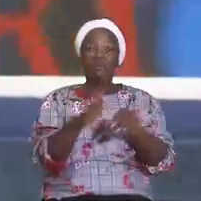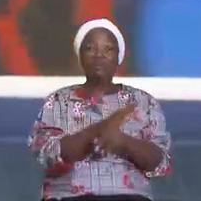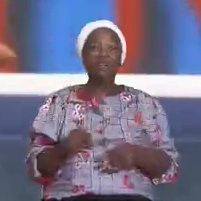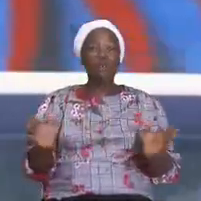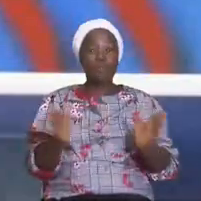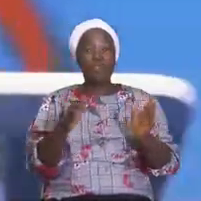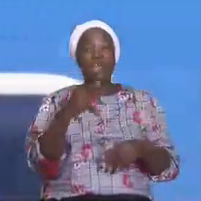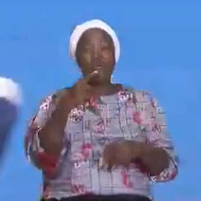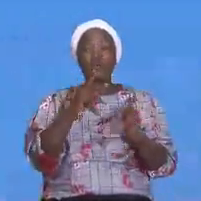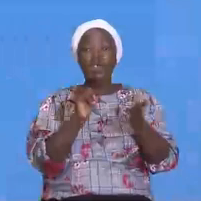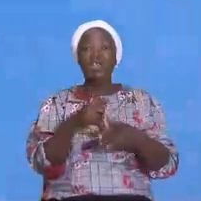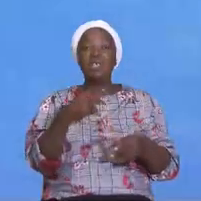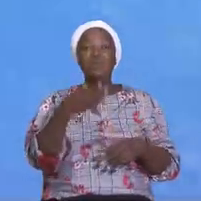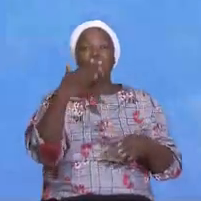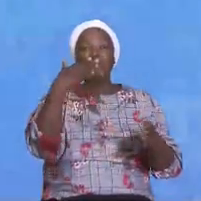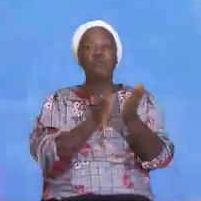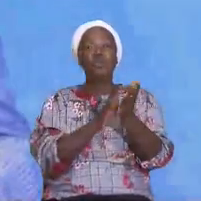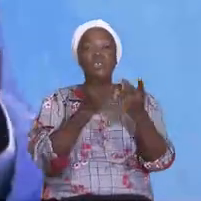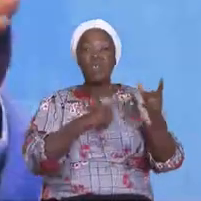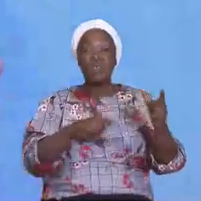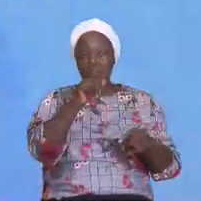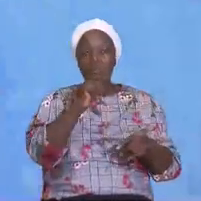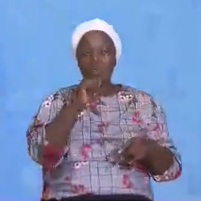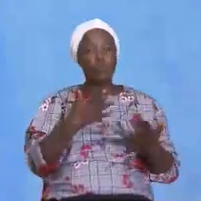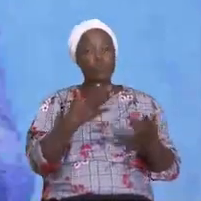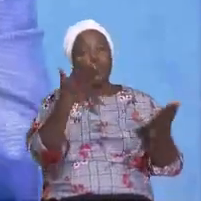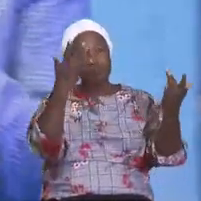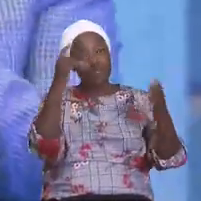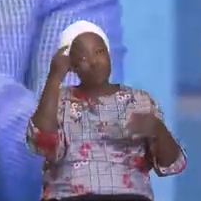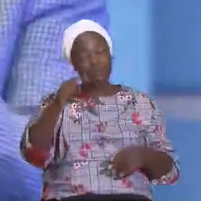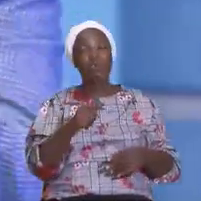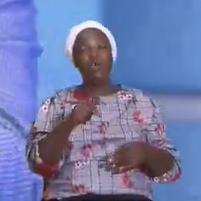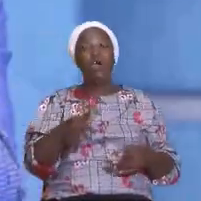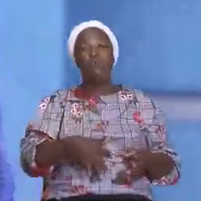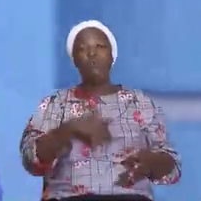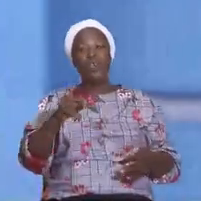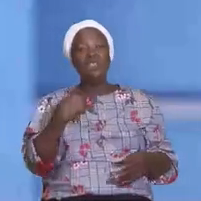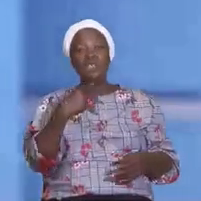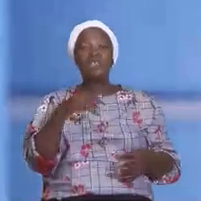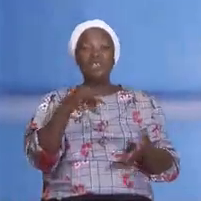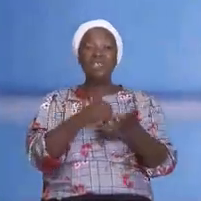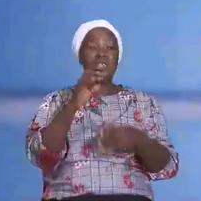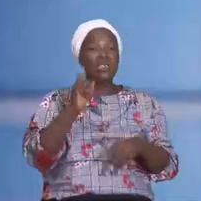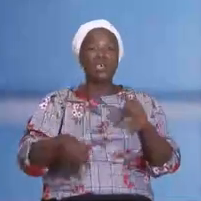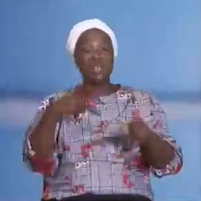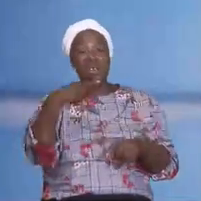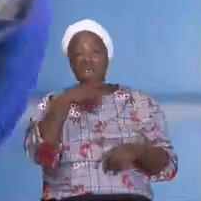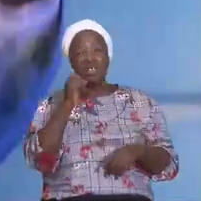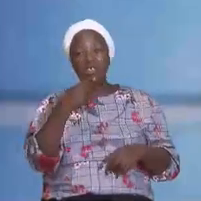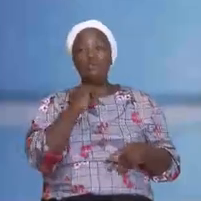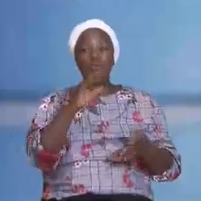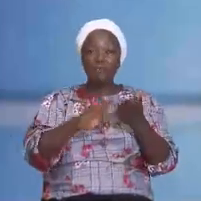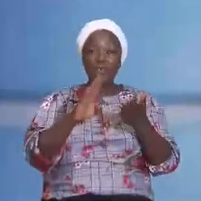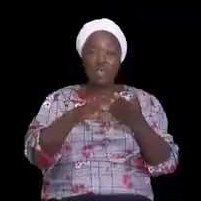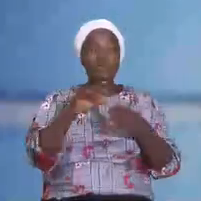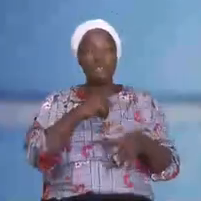sauvé. Ceux qui ont la pleine conviction sont ceux-là qui disent gloire à Dieu. Je n'attends pas les sentiments.